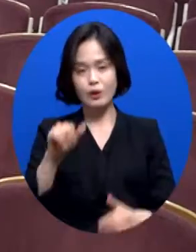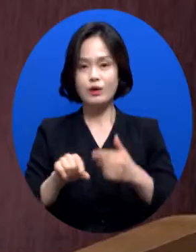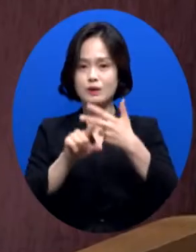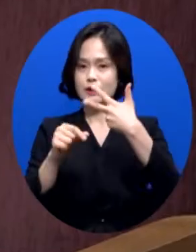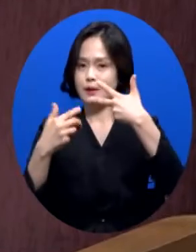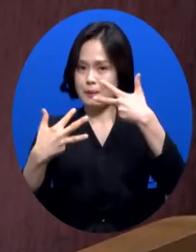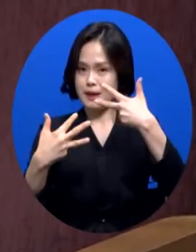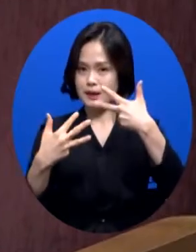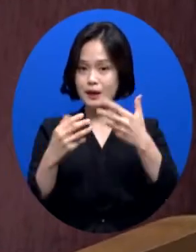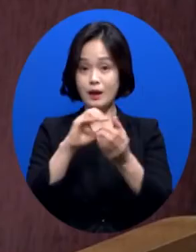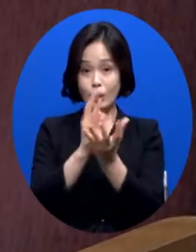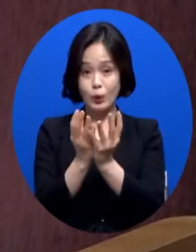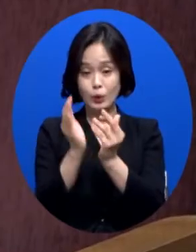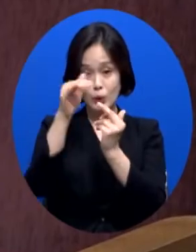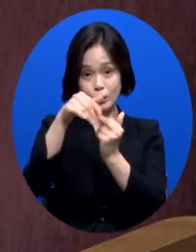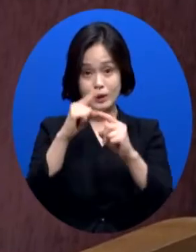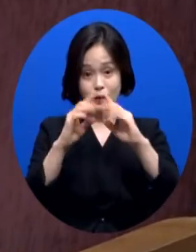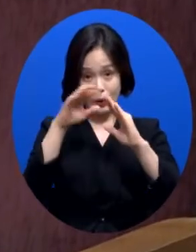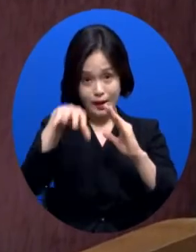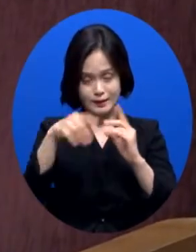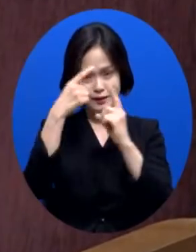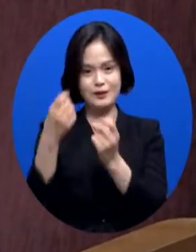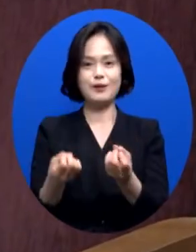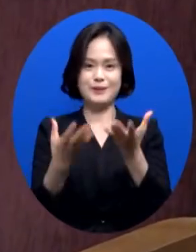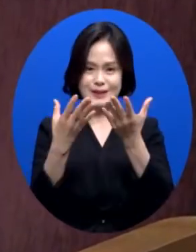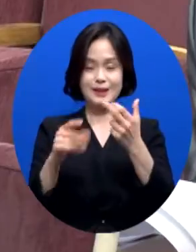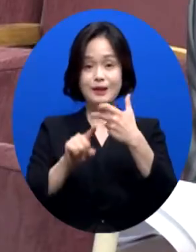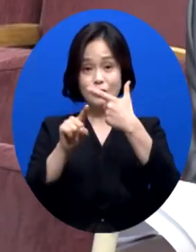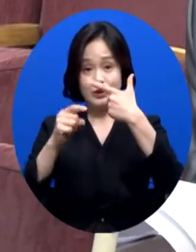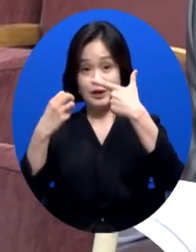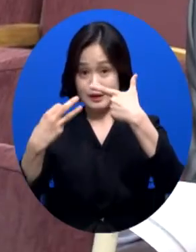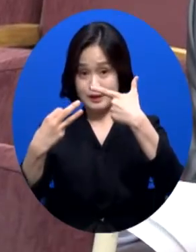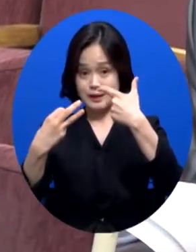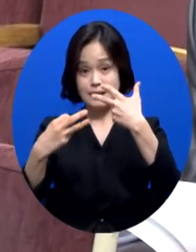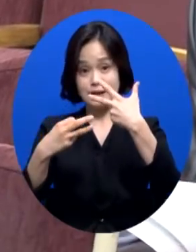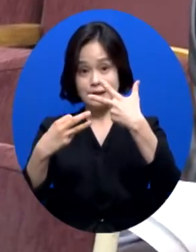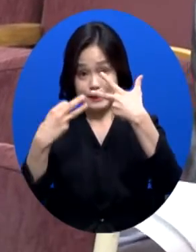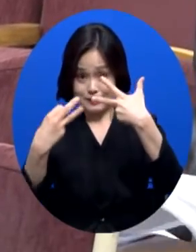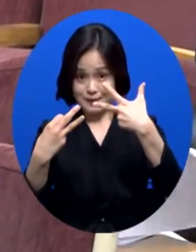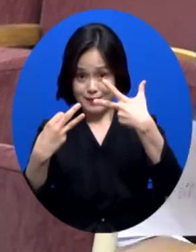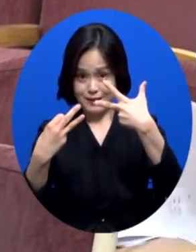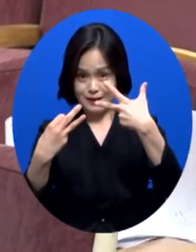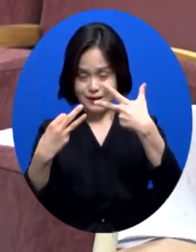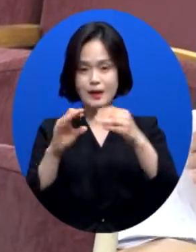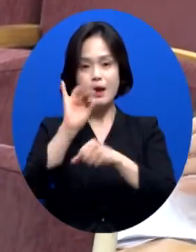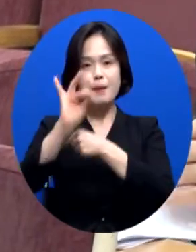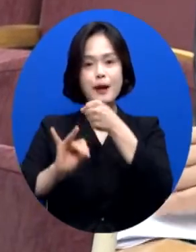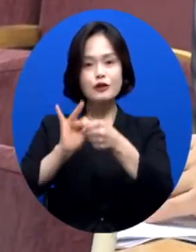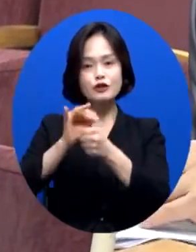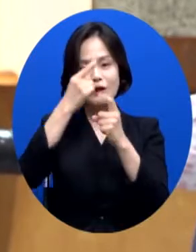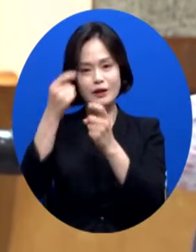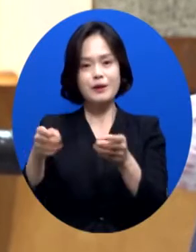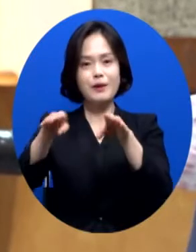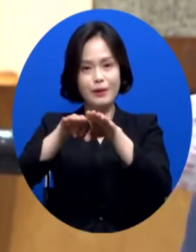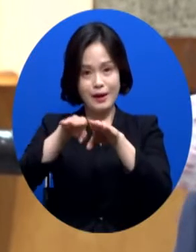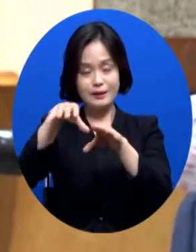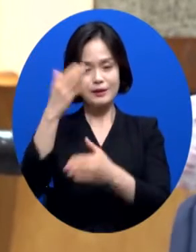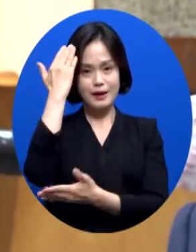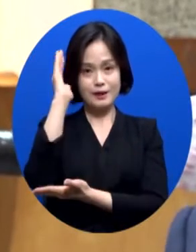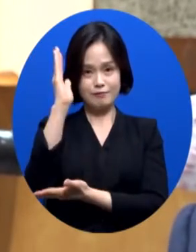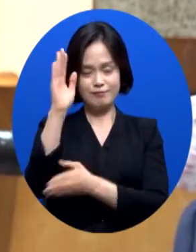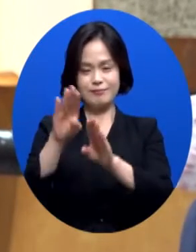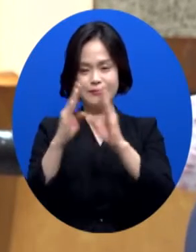열리는 기념예배와 기념식, 13일에 한국교회 100주년 기념관에서 진행하는 기념학술 포럼 등을